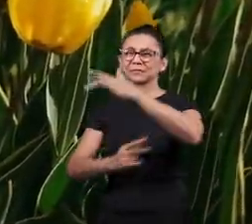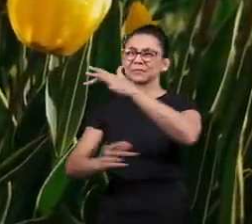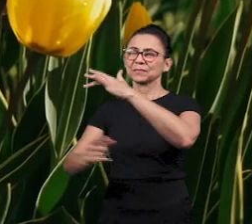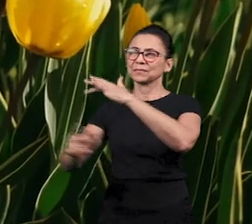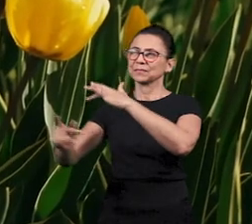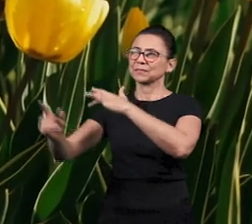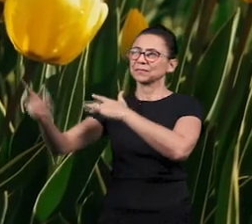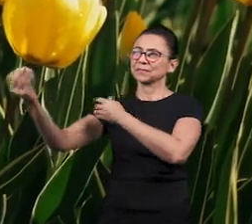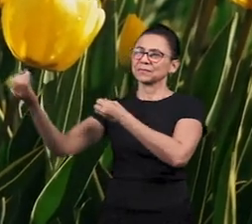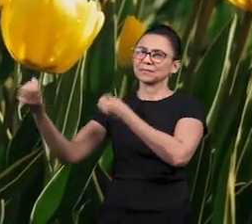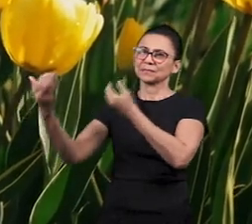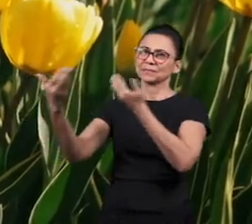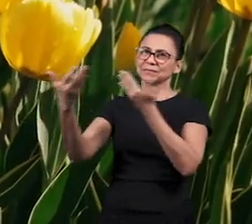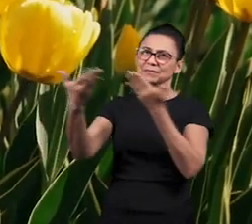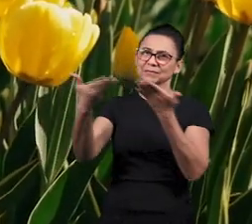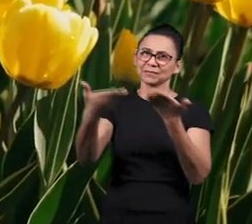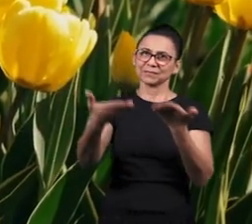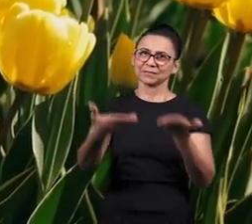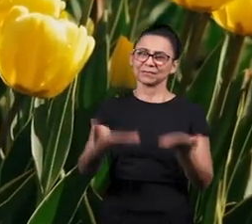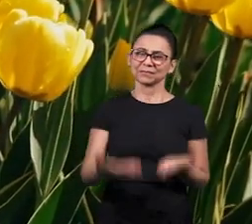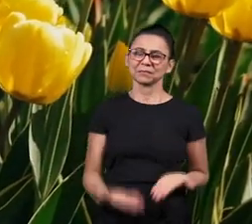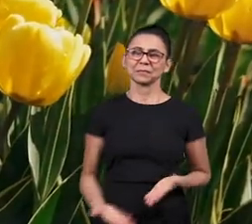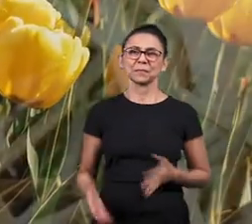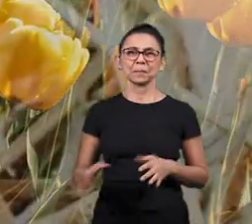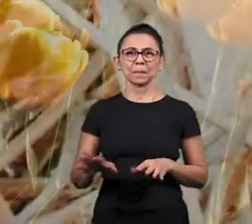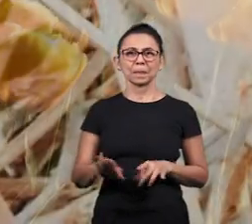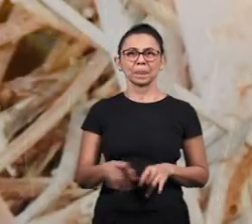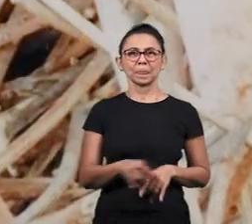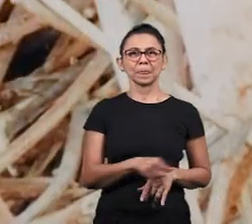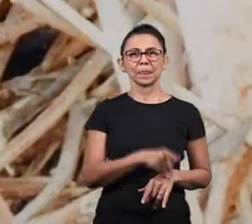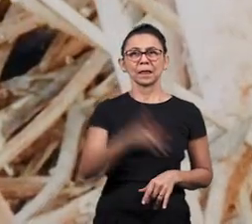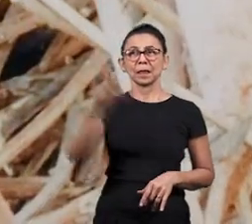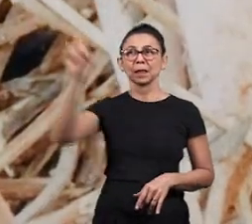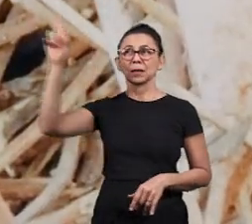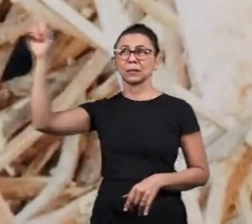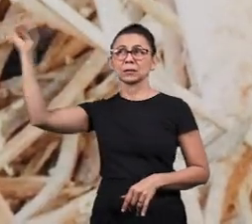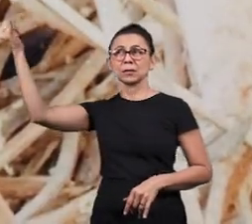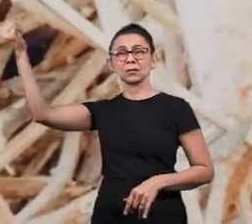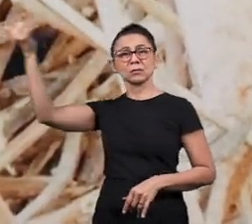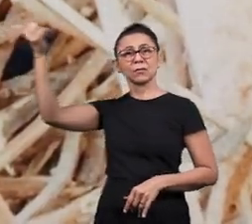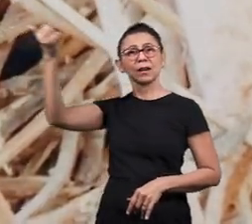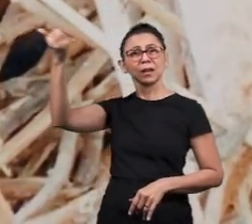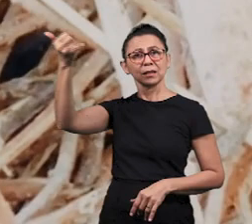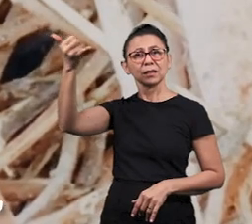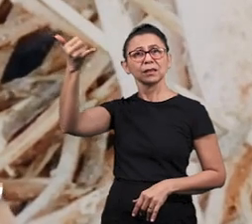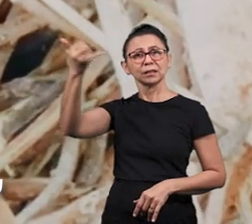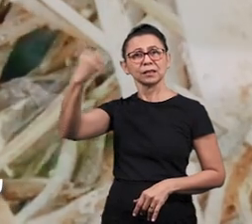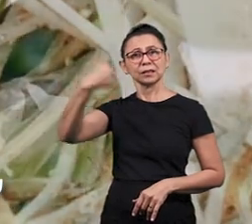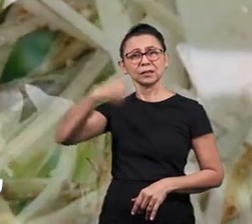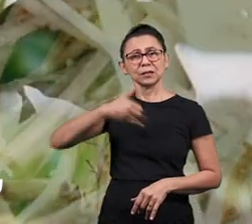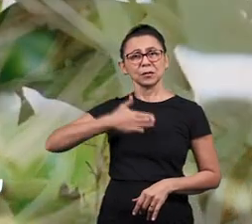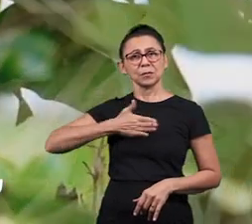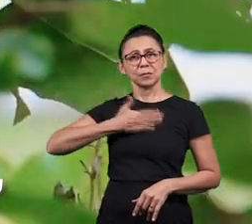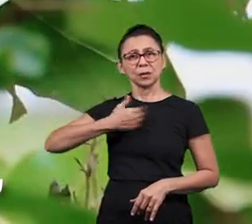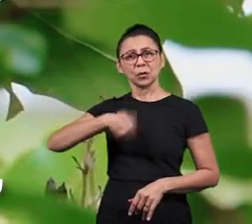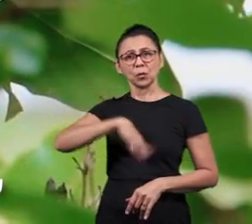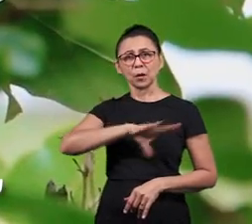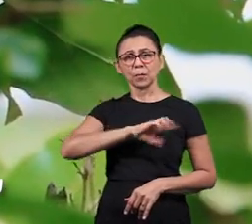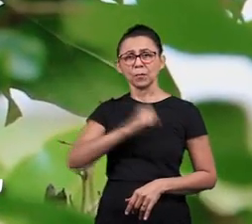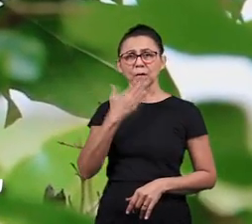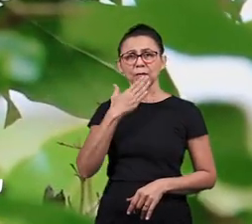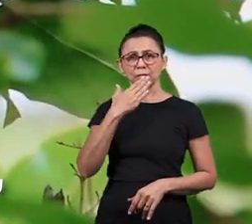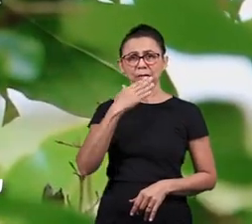единородного, умереть на кресте, чтобы ты мог иметь жизнь с избытком.